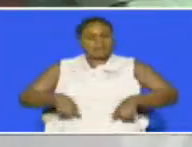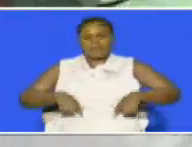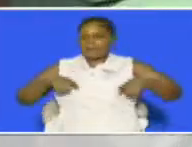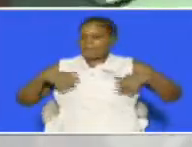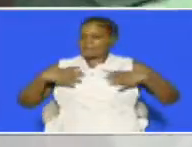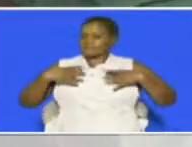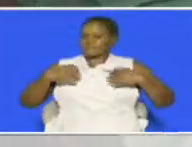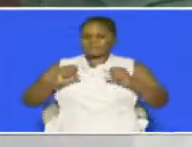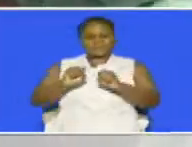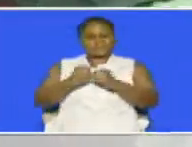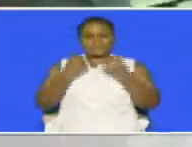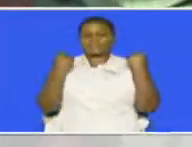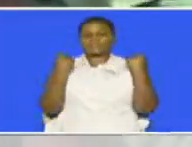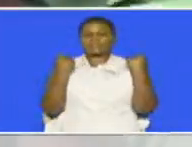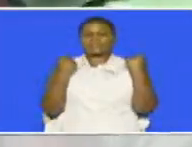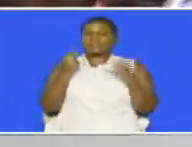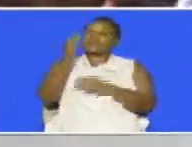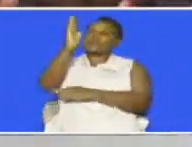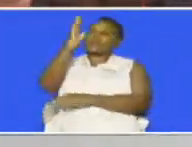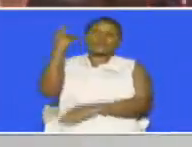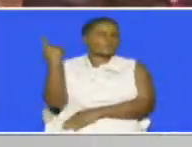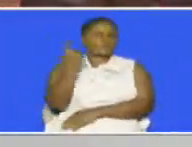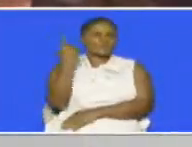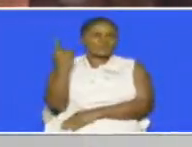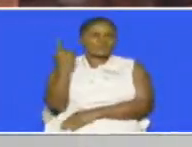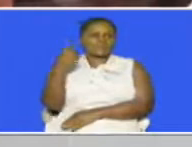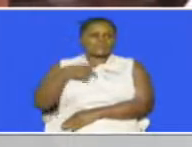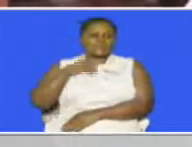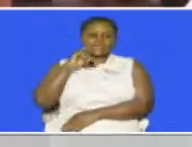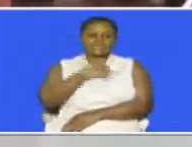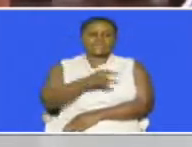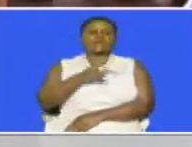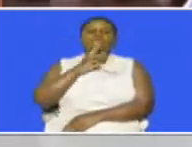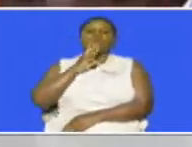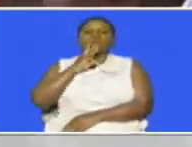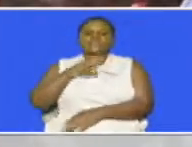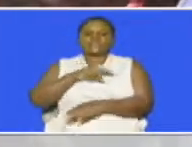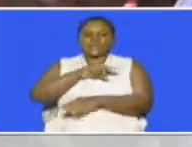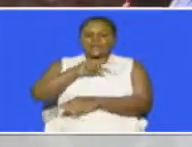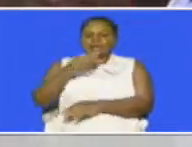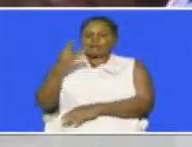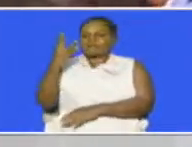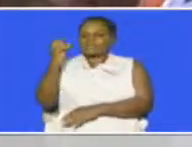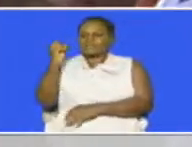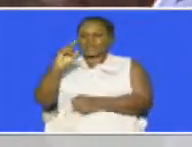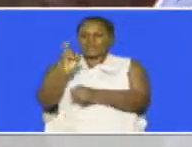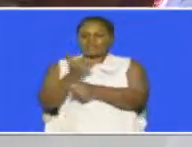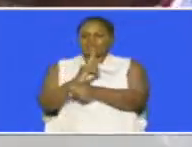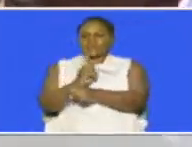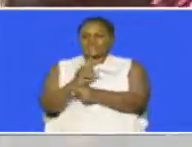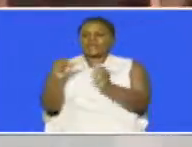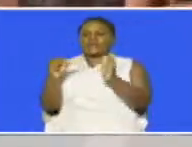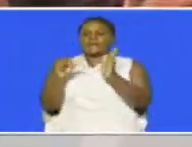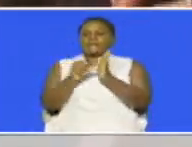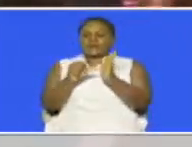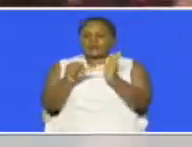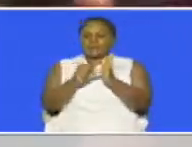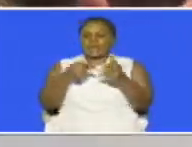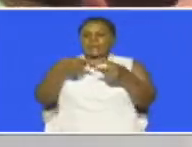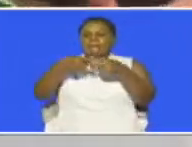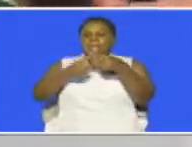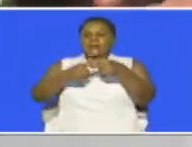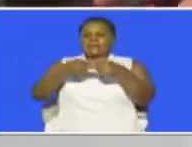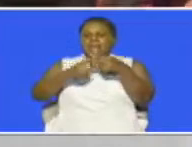salama. Hiyo ni Mungu tu. Tumekaa kwa maji kwa muda wa zaidi ya 45. Shida hiyo ni kama